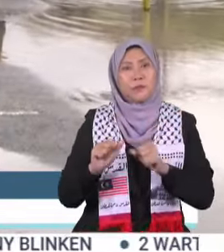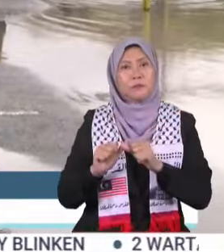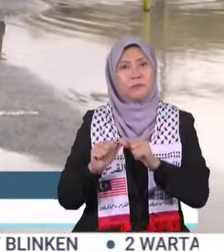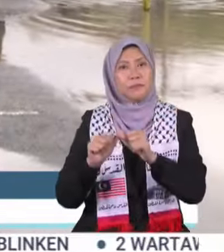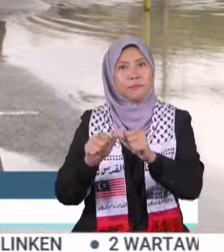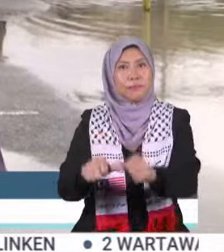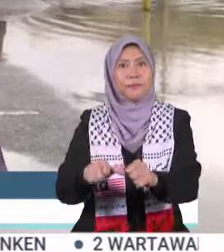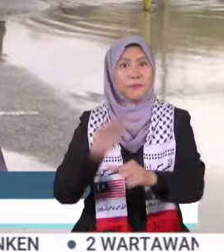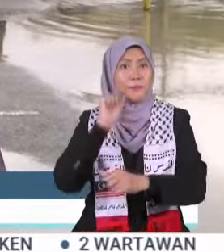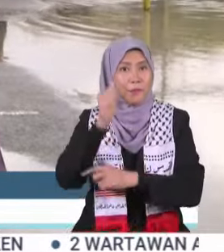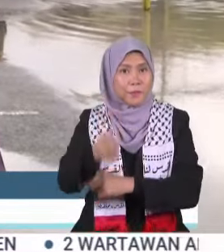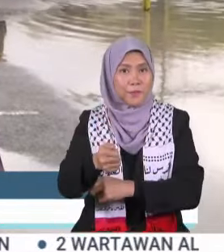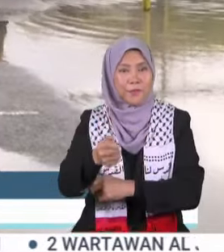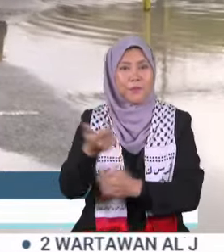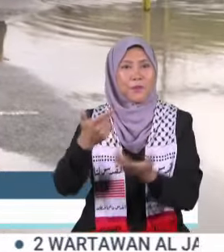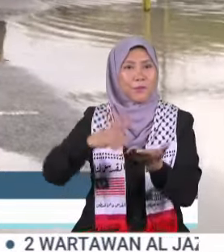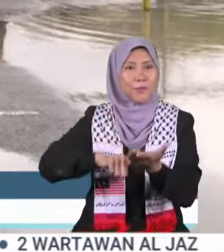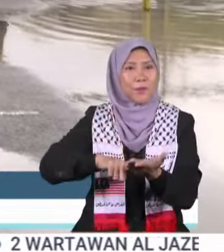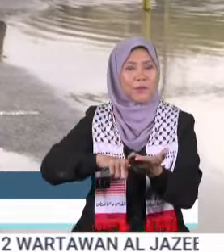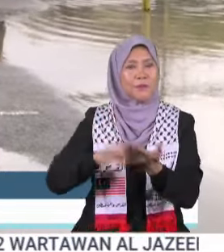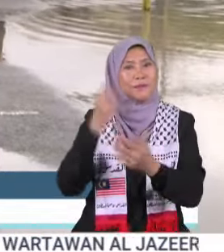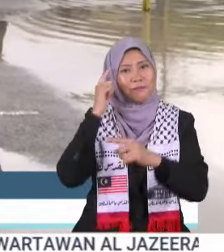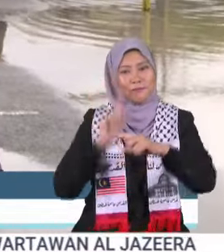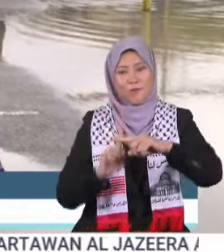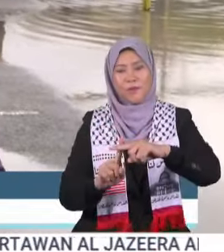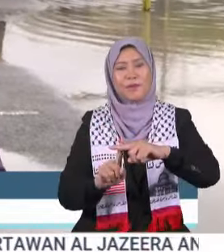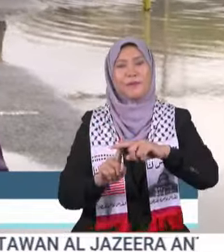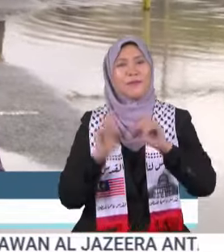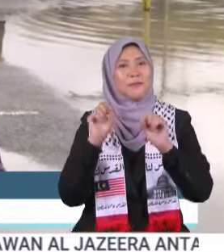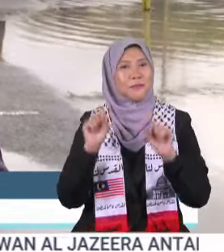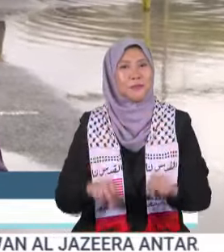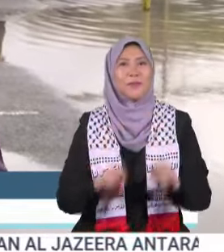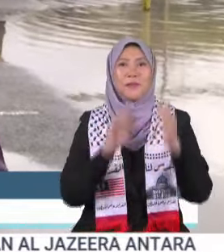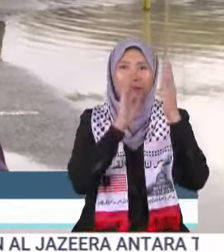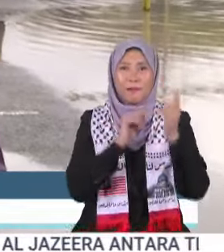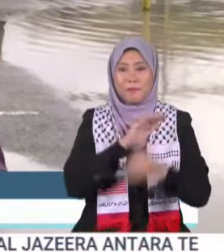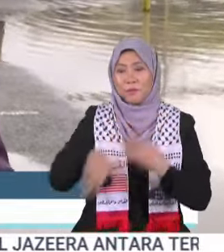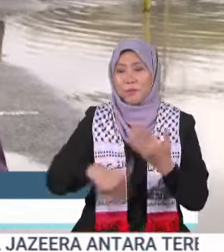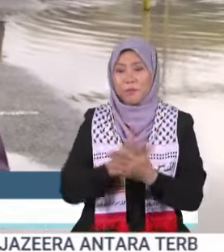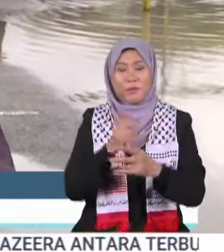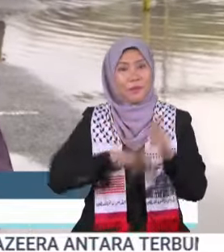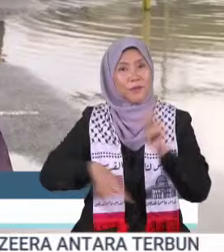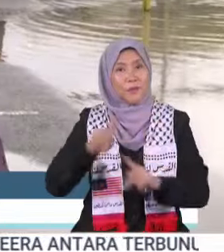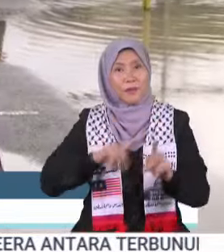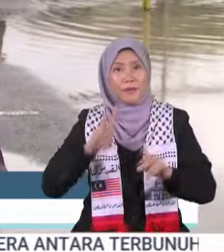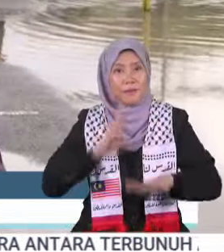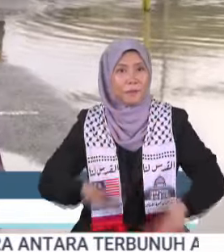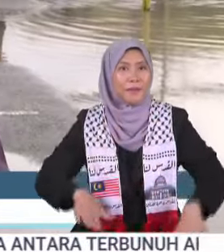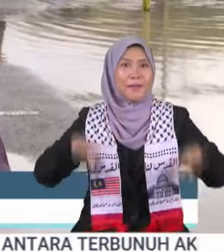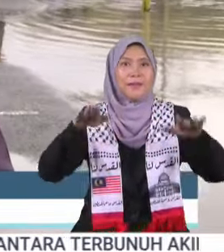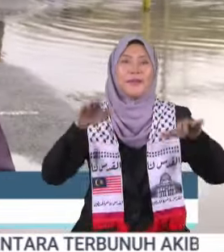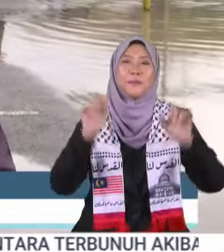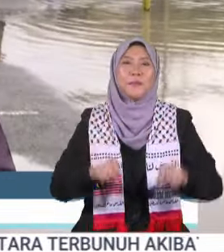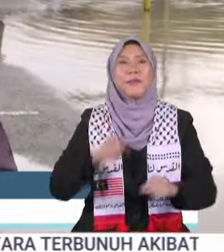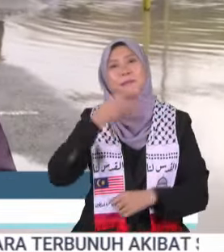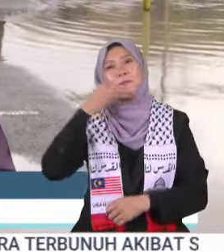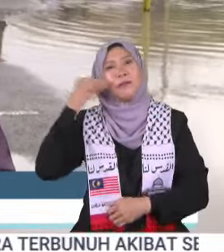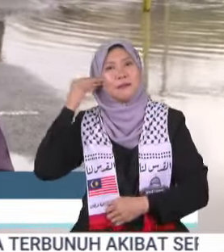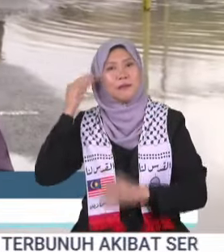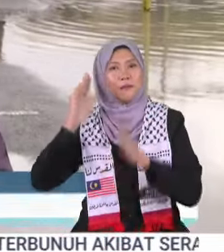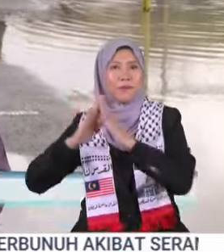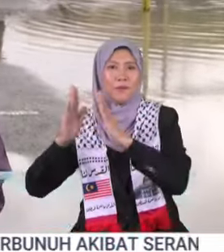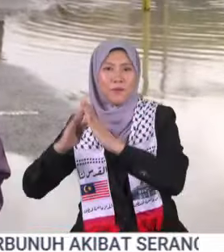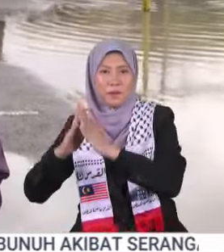sehingga esok untuk laporan yang lebih positif dan juga kita harapkan penduduk-penduduk terjejas banjir boleh pulang ke